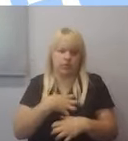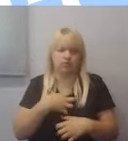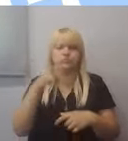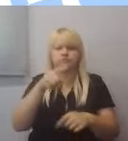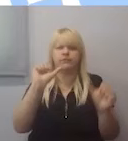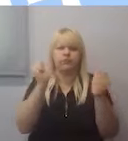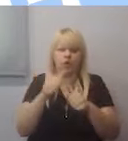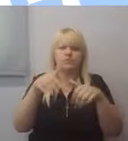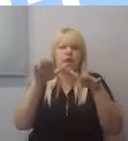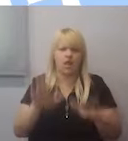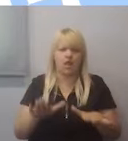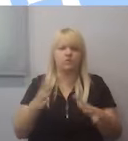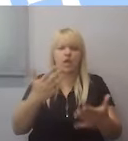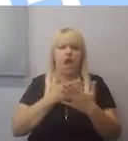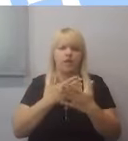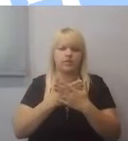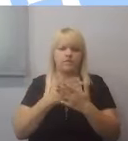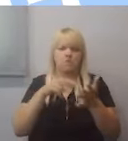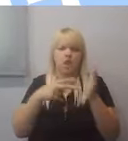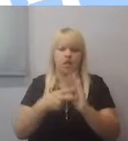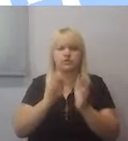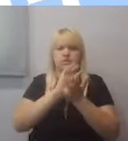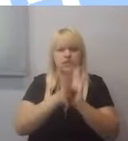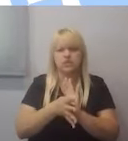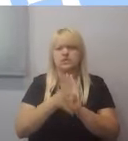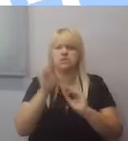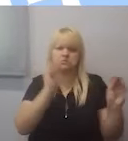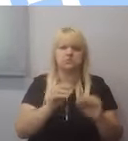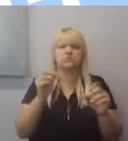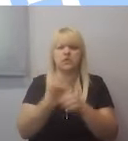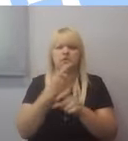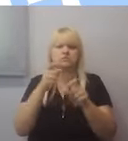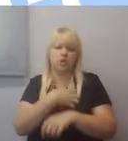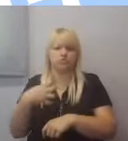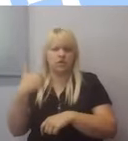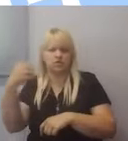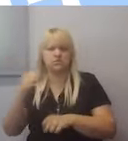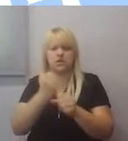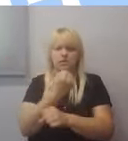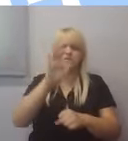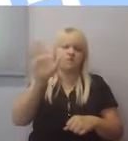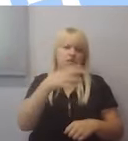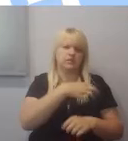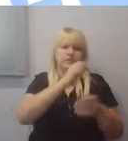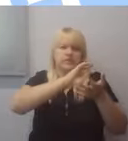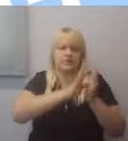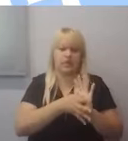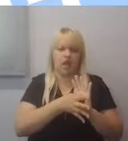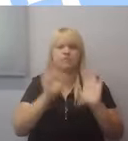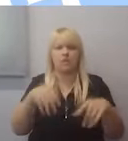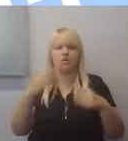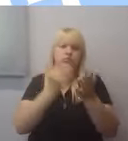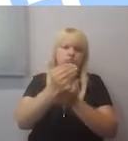cilē aizsardzības plānu sistēm gan gan valsts institūcijām gan pašvaldībām ar ar tālākiem kaskāiešiem uzdevumiem nu tai